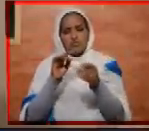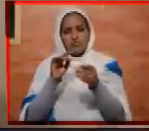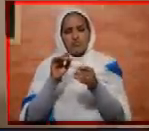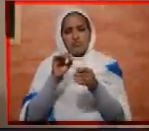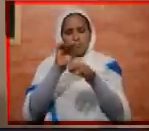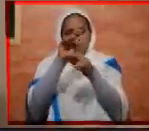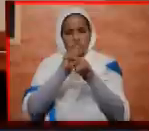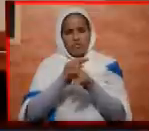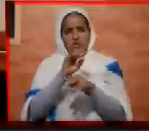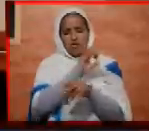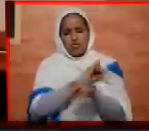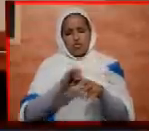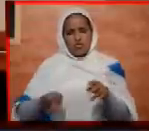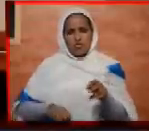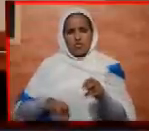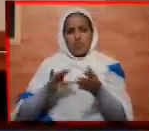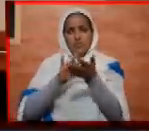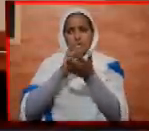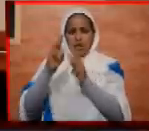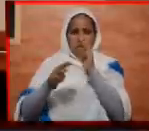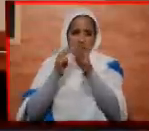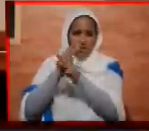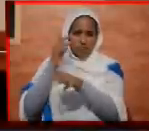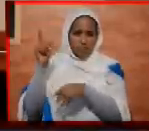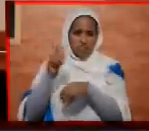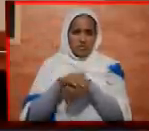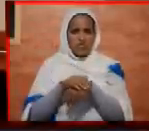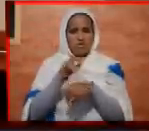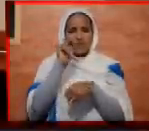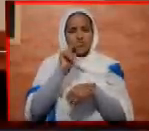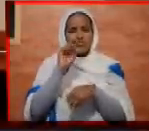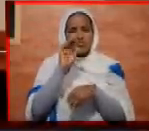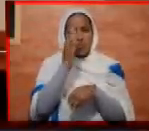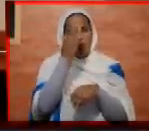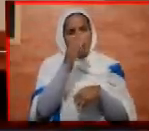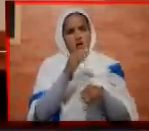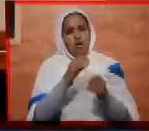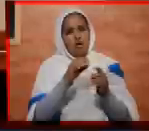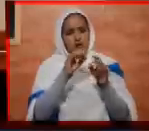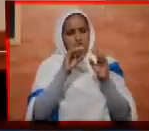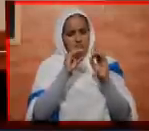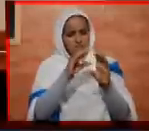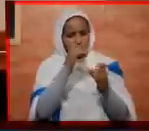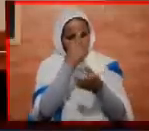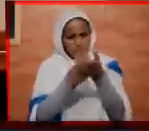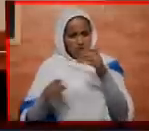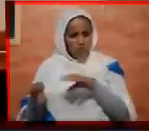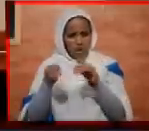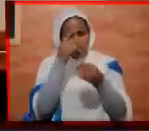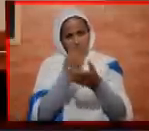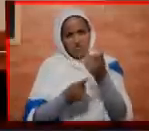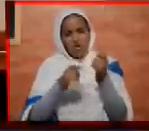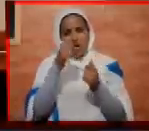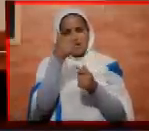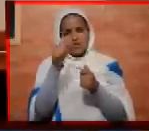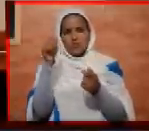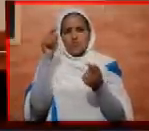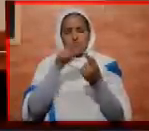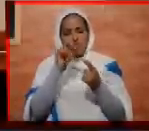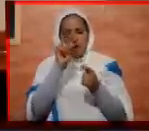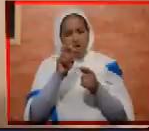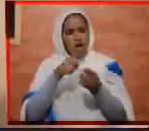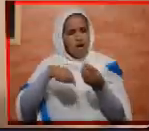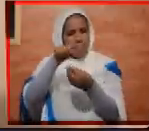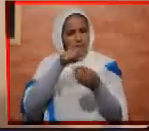እንደዚሁ ኢየሱስም ከህንታ ደምፀ ብዙ ደቀ መዛሙርቶች አሉ። ጥሩ እየተስፋፋ ነው አሁን በእንትኑ ብቻ።